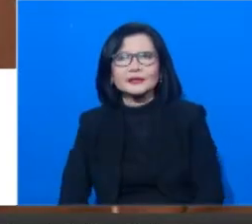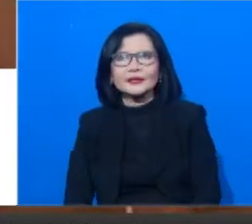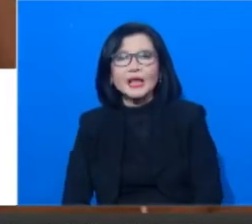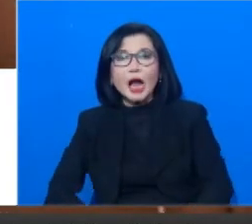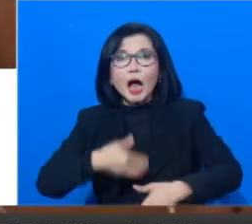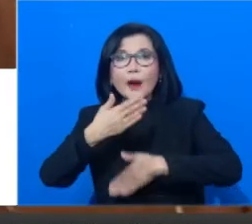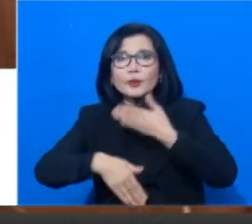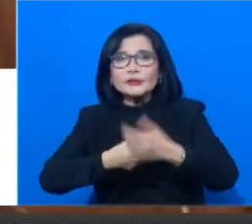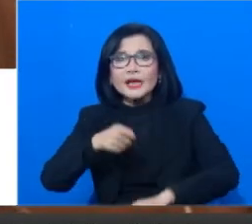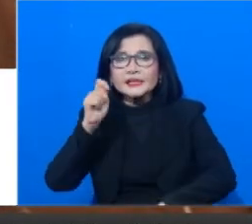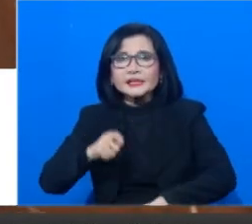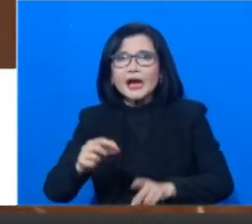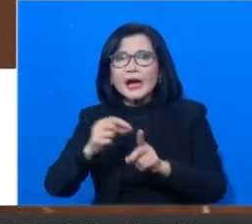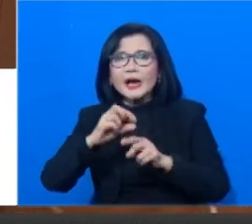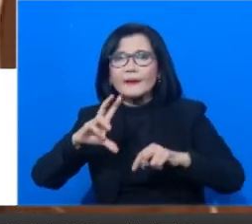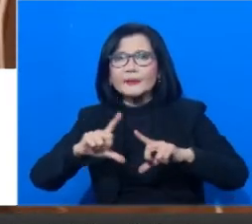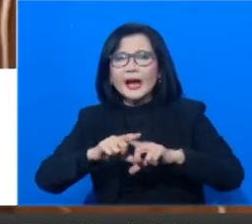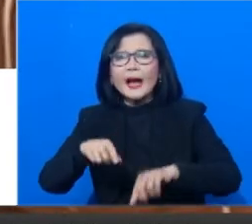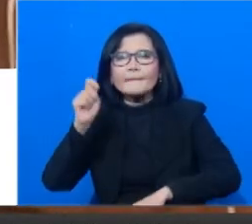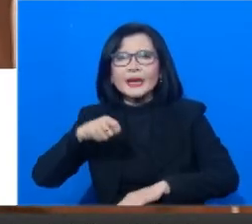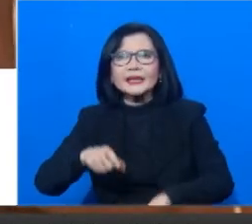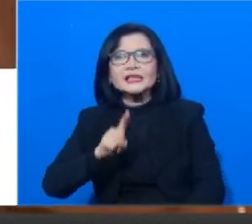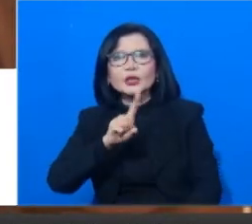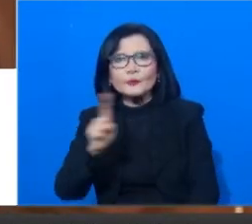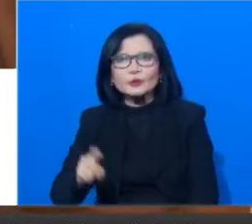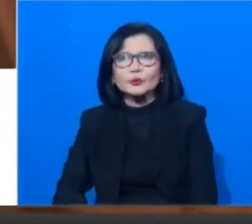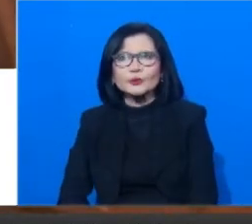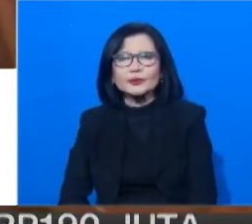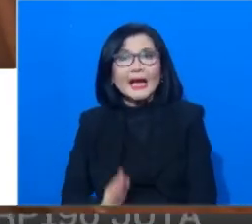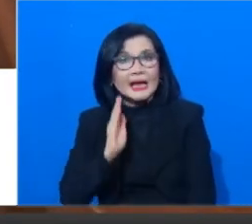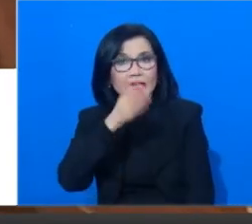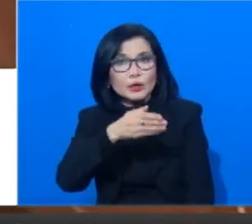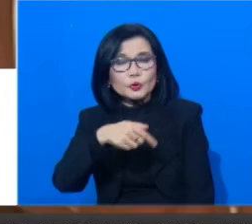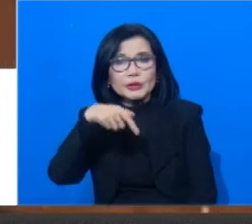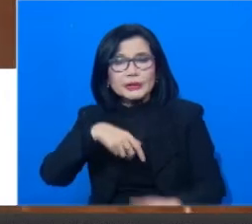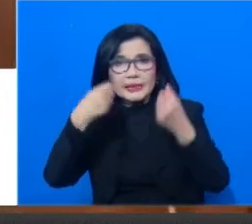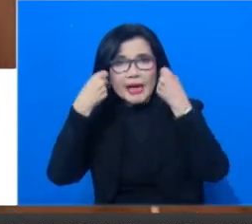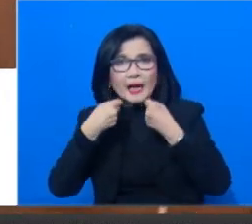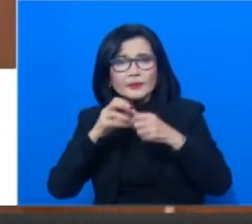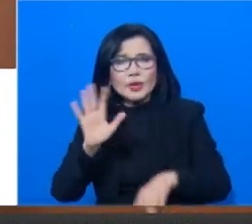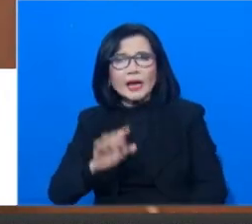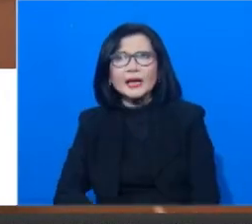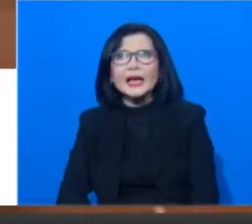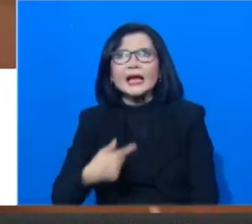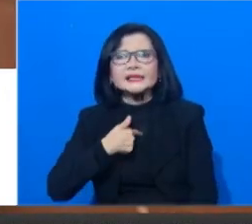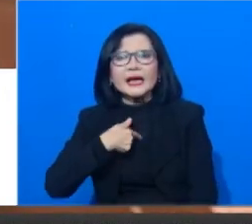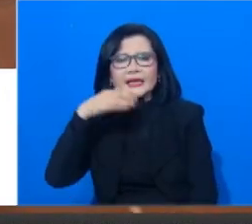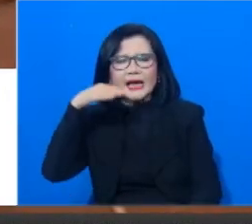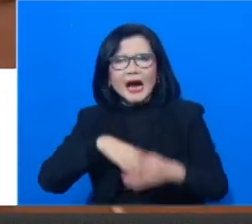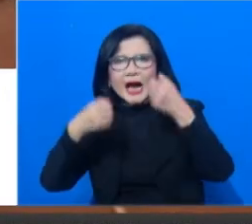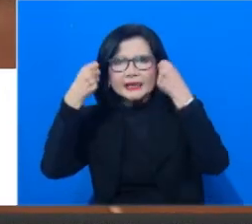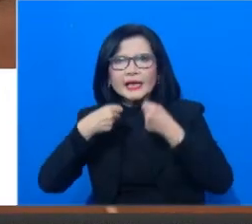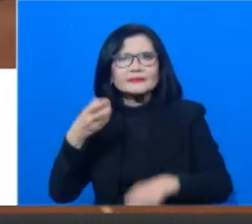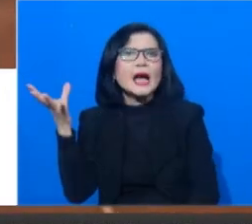sidang praperadilan berlangsung selama satu pekan sempat mengikuti tidak proses praperadilan di dalam atau seperti apa di dalam Saya sempat mengikuti hanya sekedar